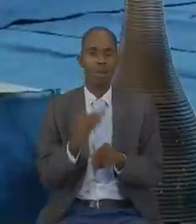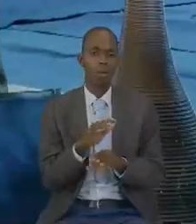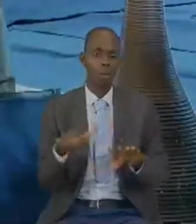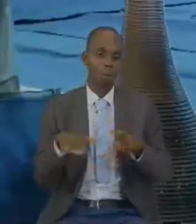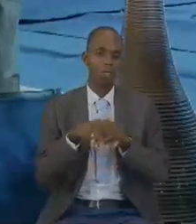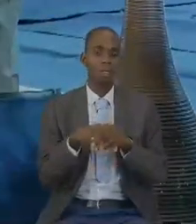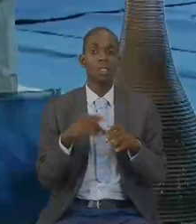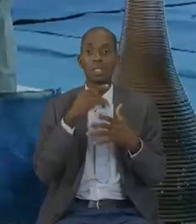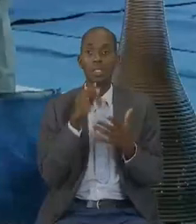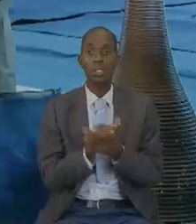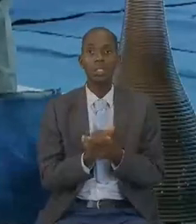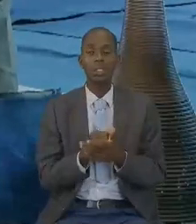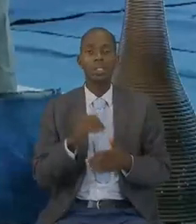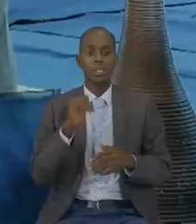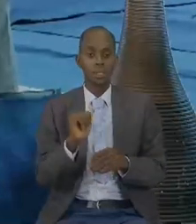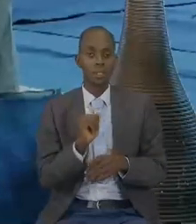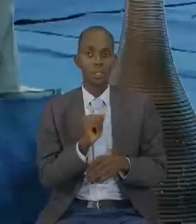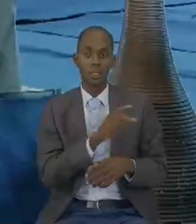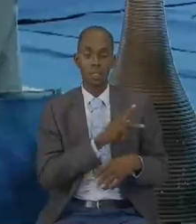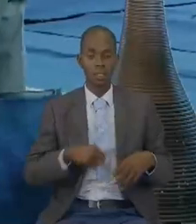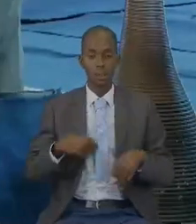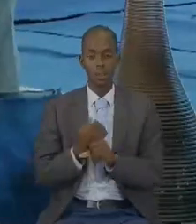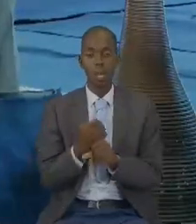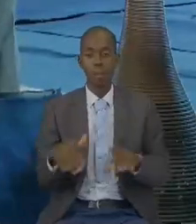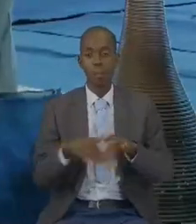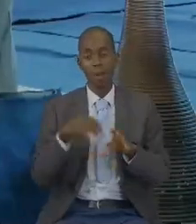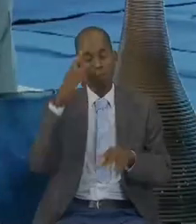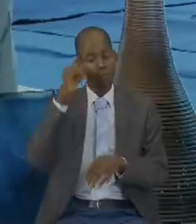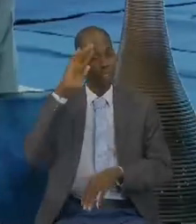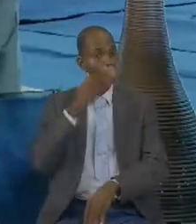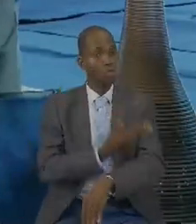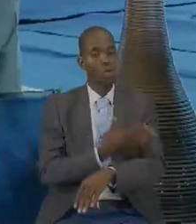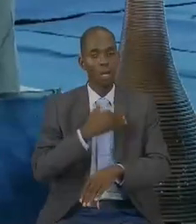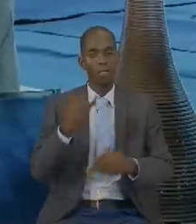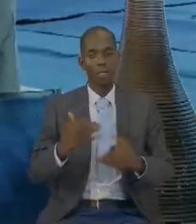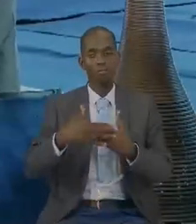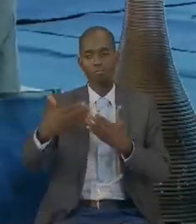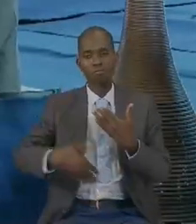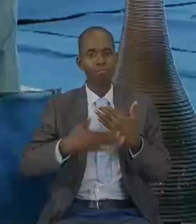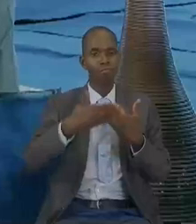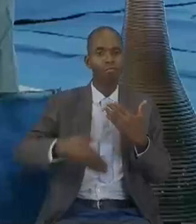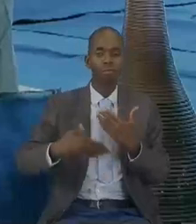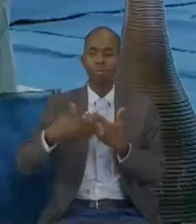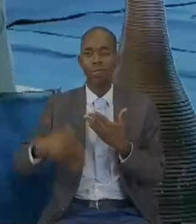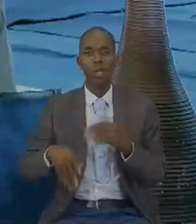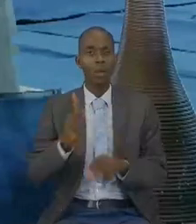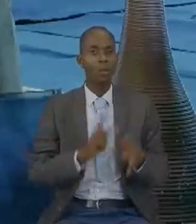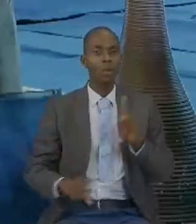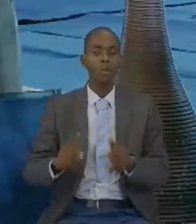d'un autre type de mariage. Il dit, un roi a organisé des noces pour son fils. Il a invité des